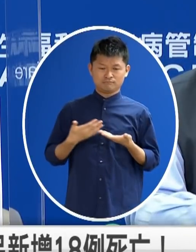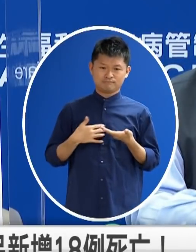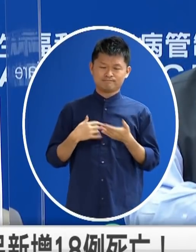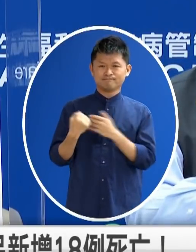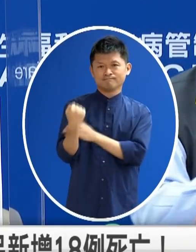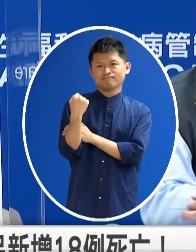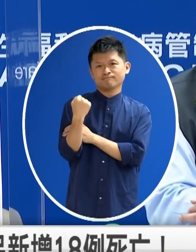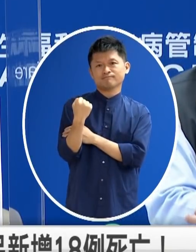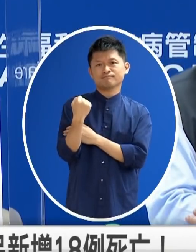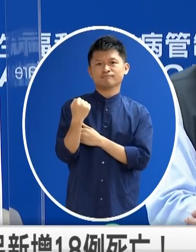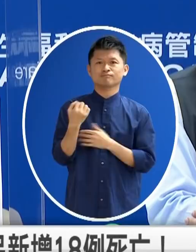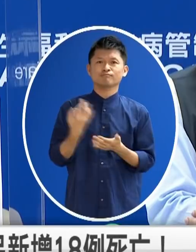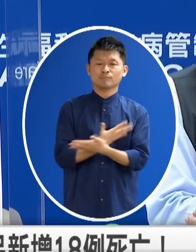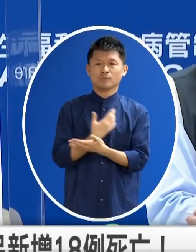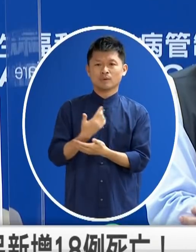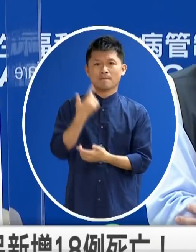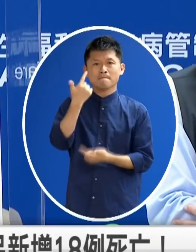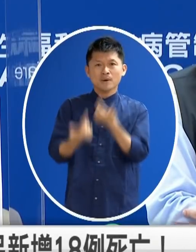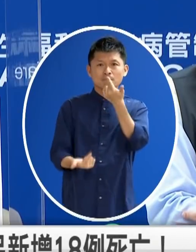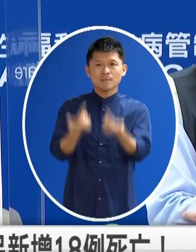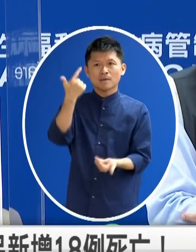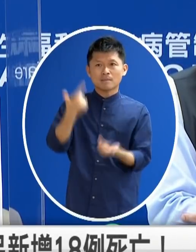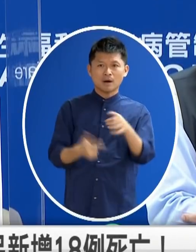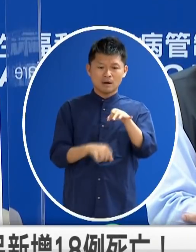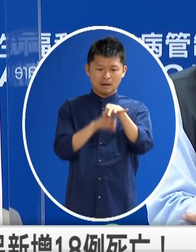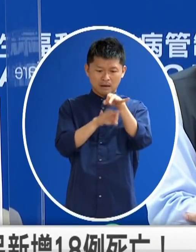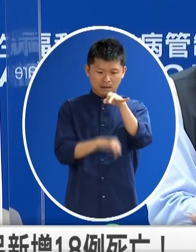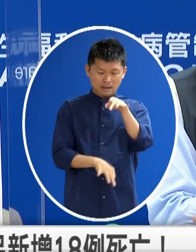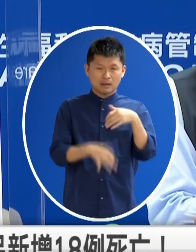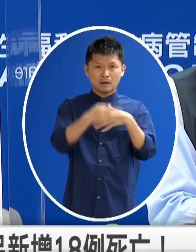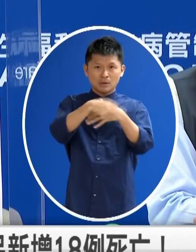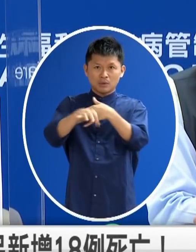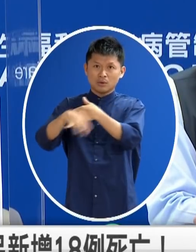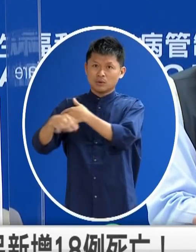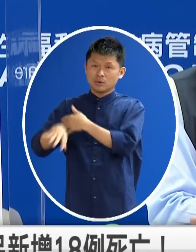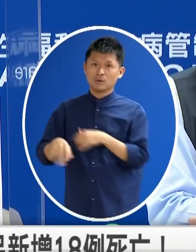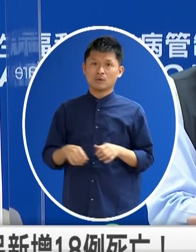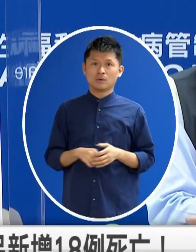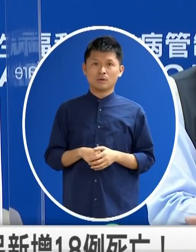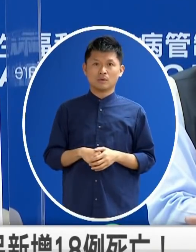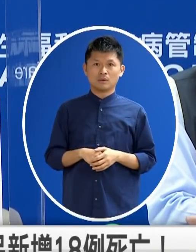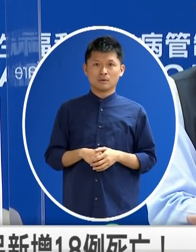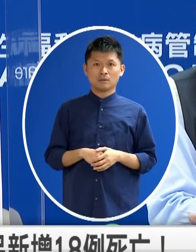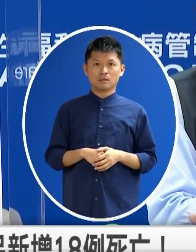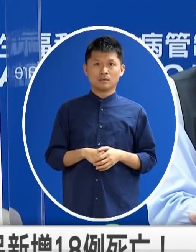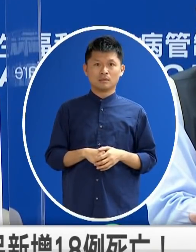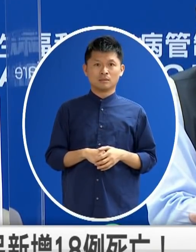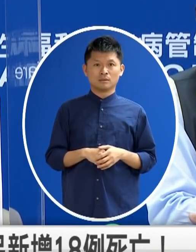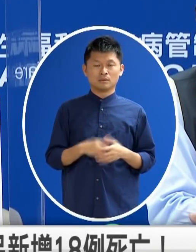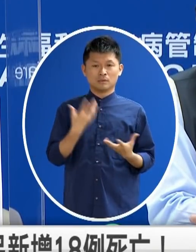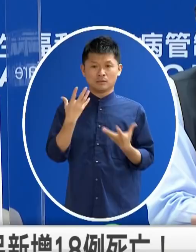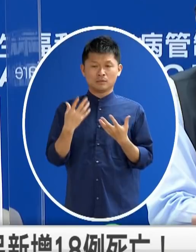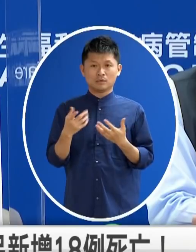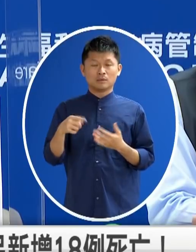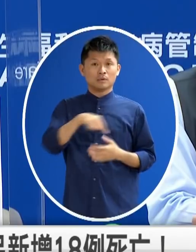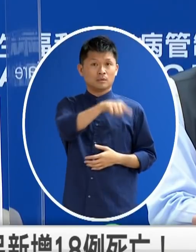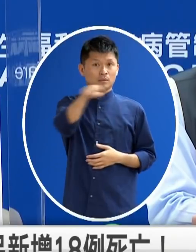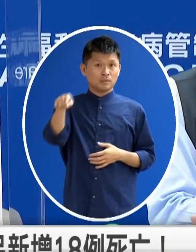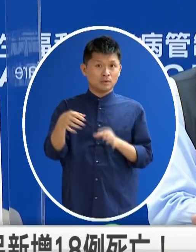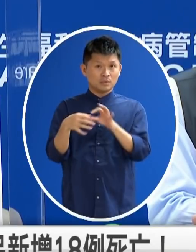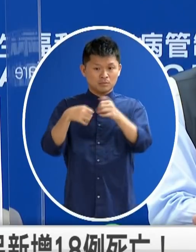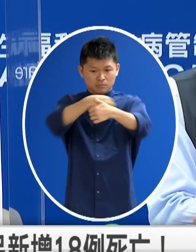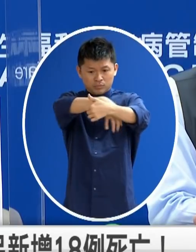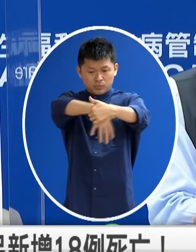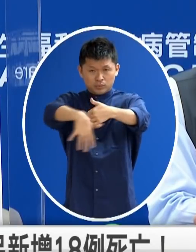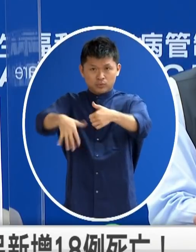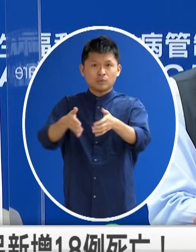积极，所以还是有一些漏裂，造成各县市所造册的一个比例，那显见跟他们相关的一个需